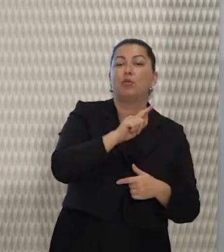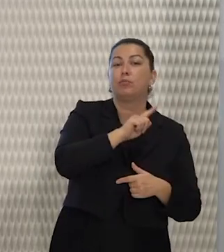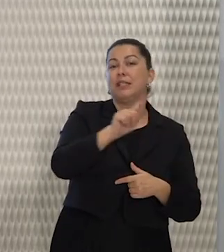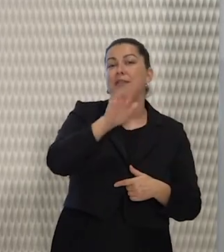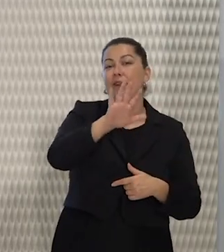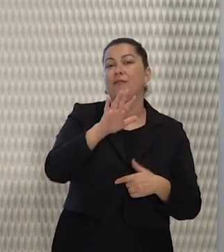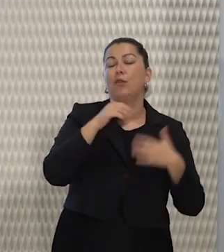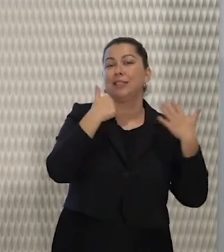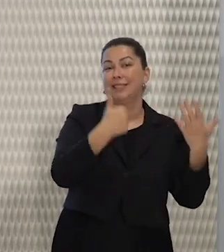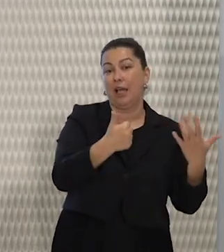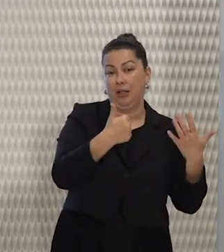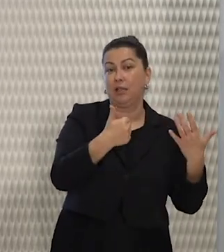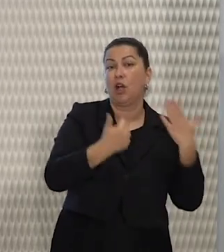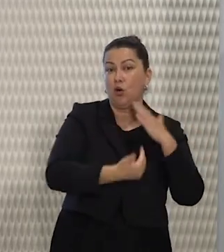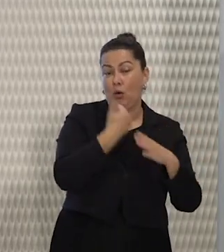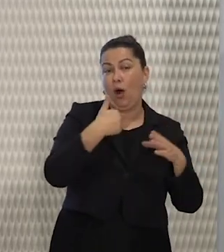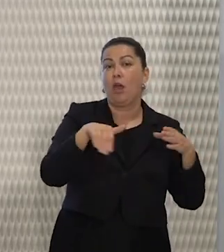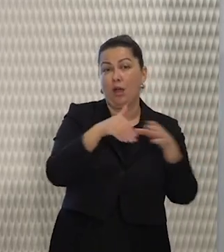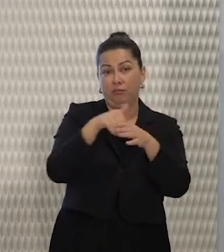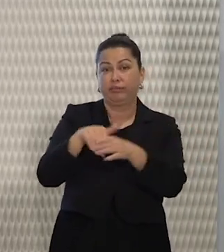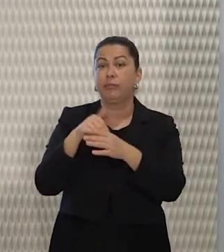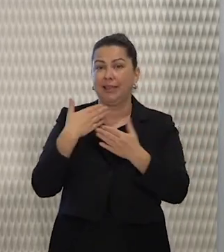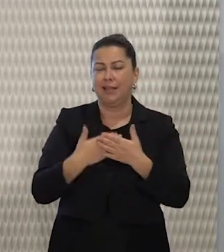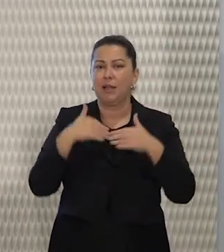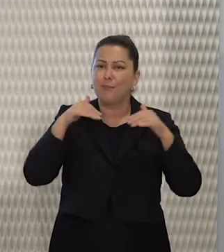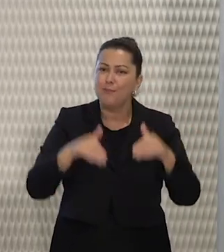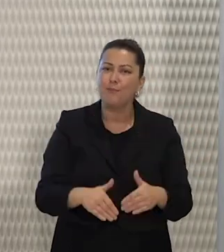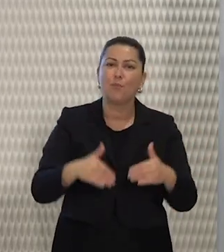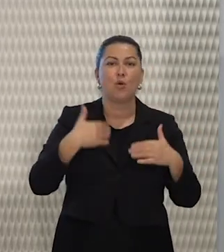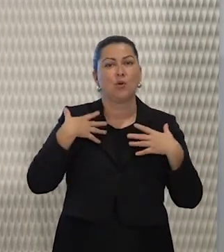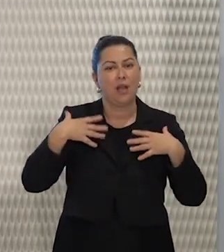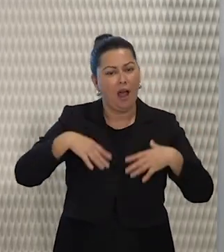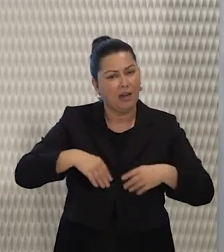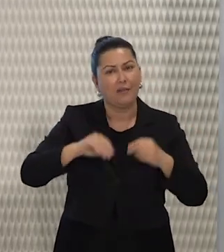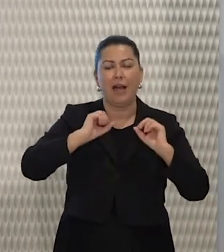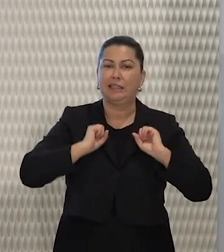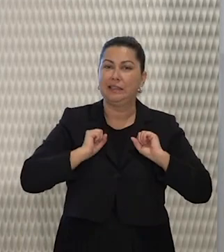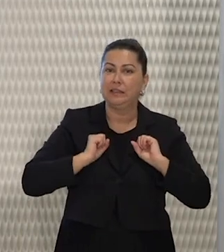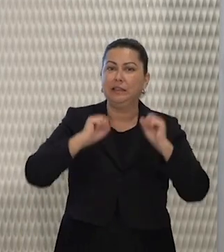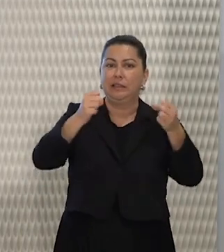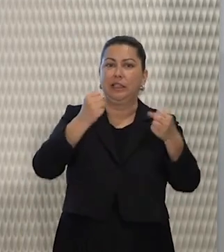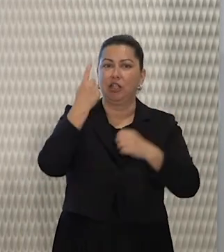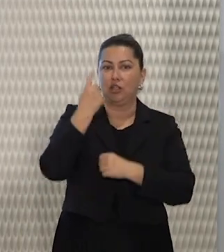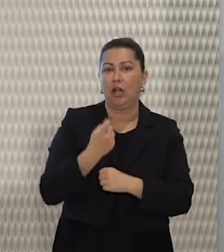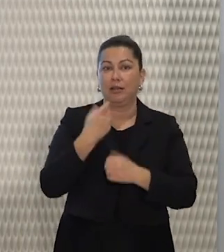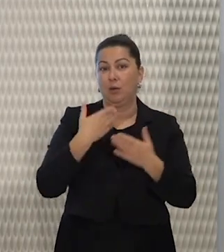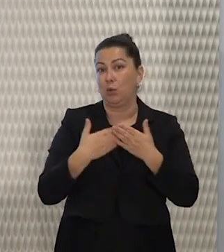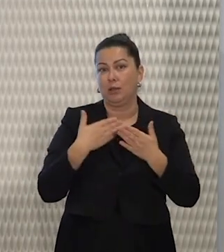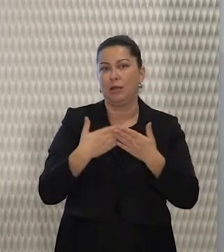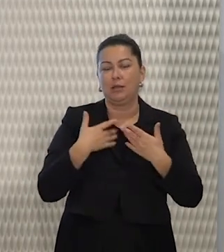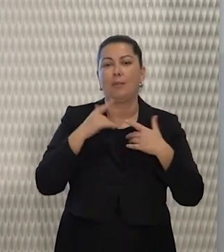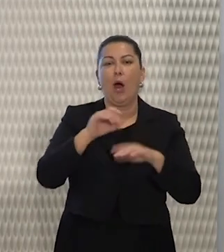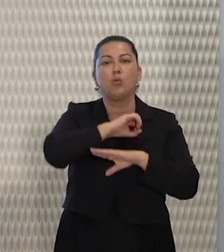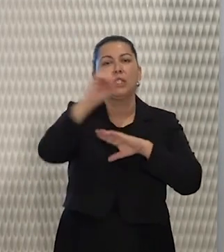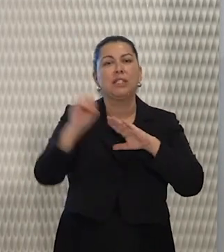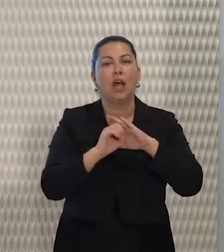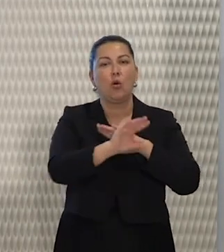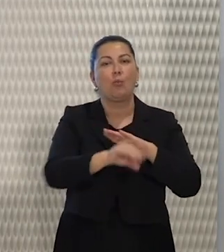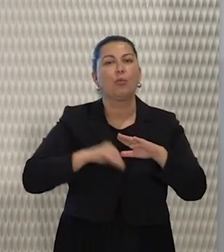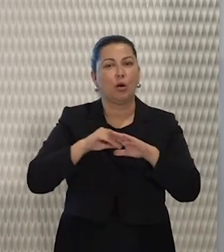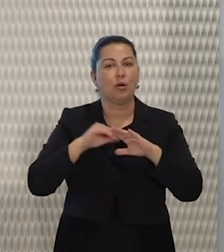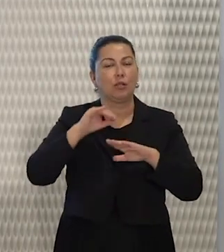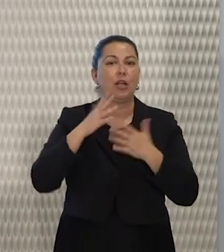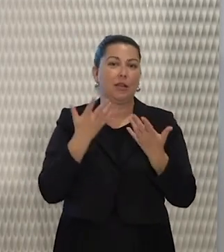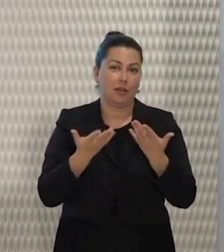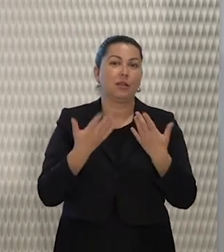Das heißt, wir müssen einfach hier anfangen, wirklich ins Gehen zu kommen, ins Tun zu kommen. Und dafür ist der Zero Project Unternehmensdialog